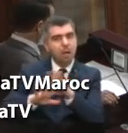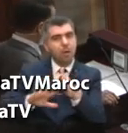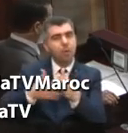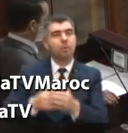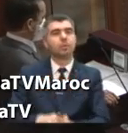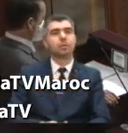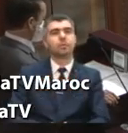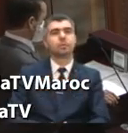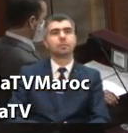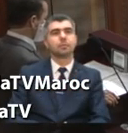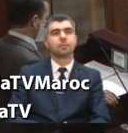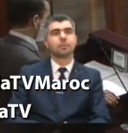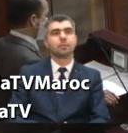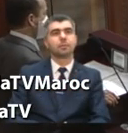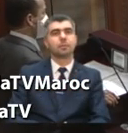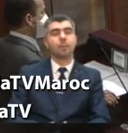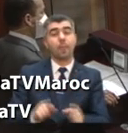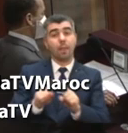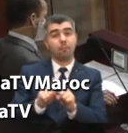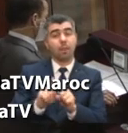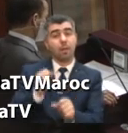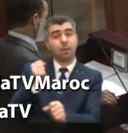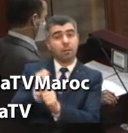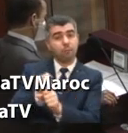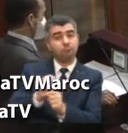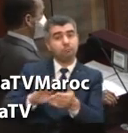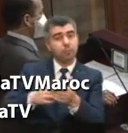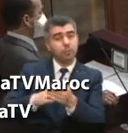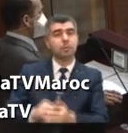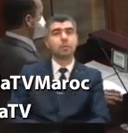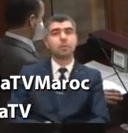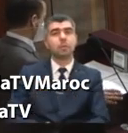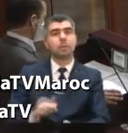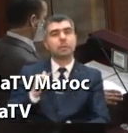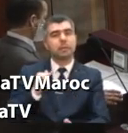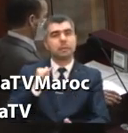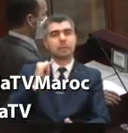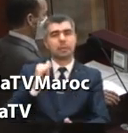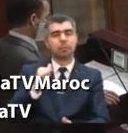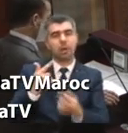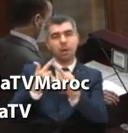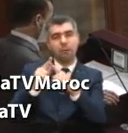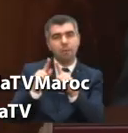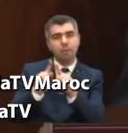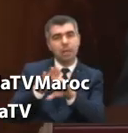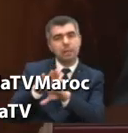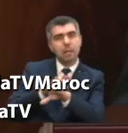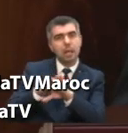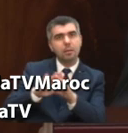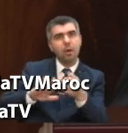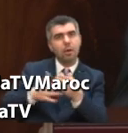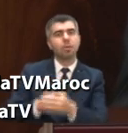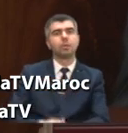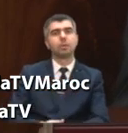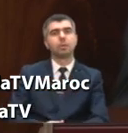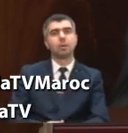عامة. ونعتقد بأن الشغل بطبعه الأفقي يشكل دائما الهاجس الأكبر ضمن السياسات العمومية